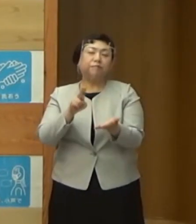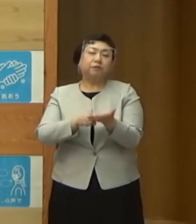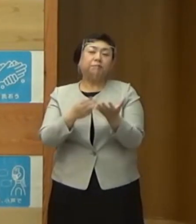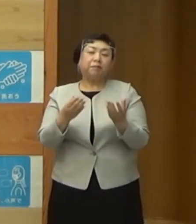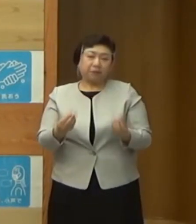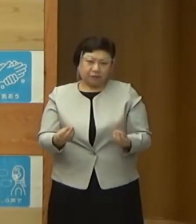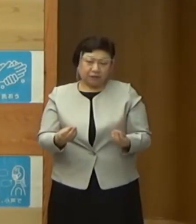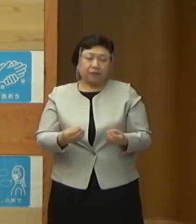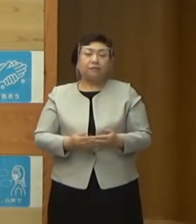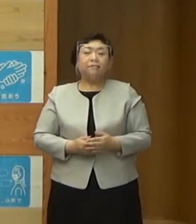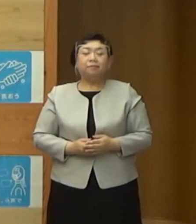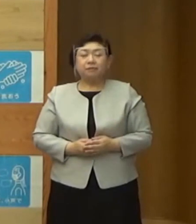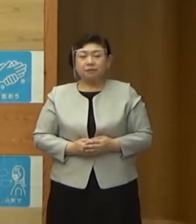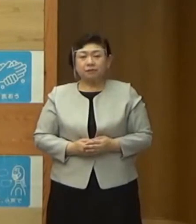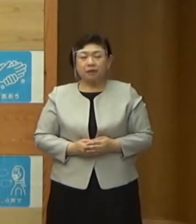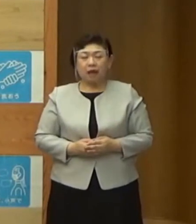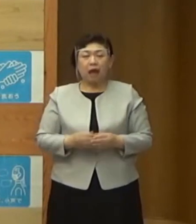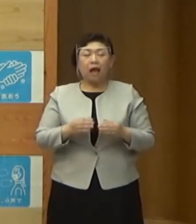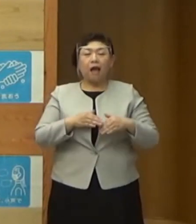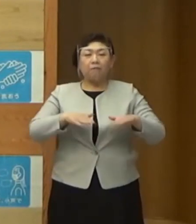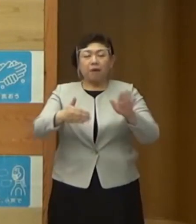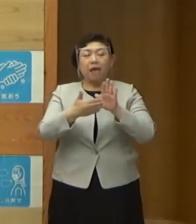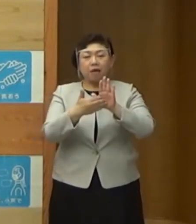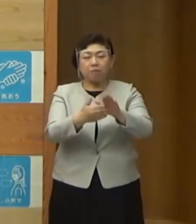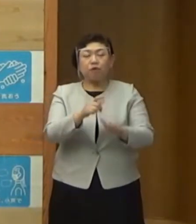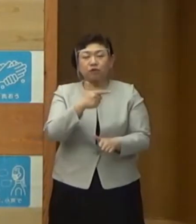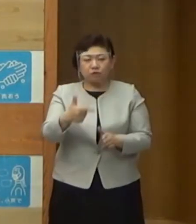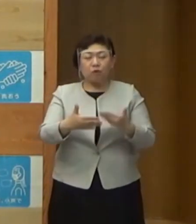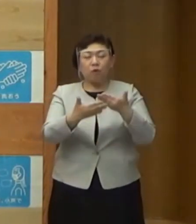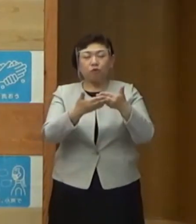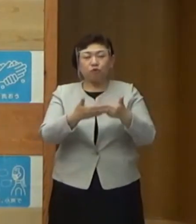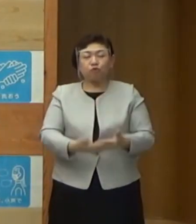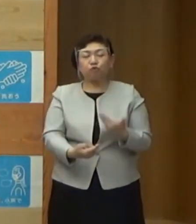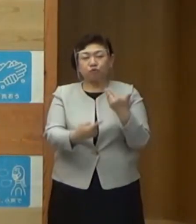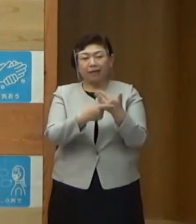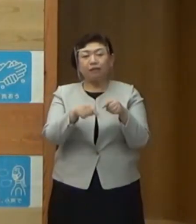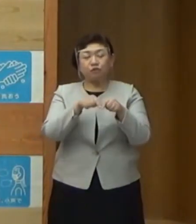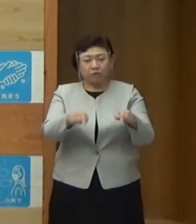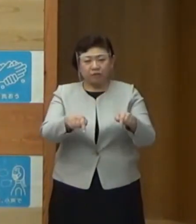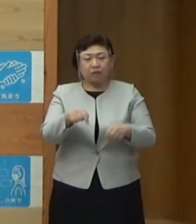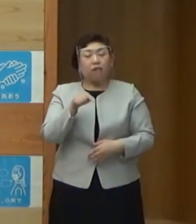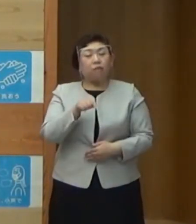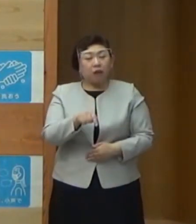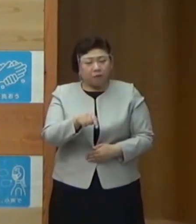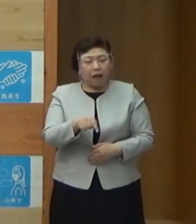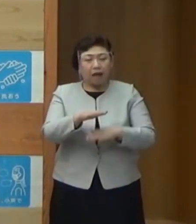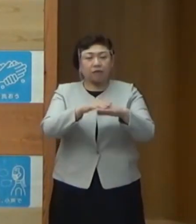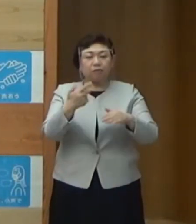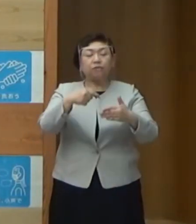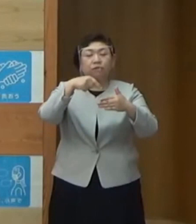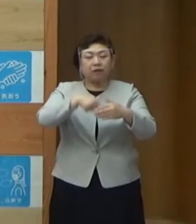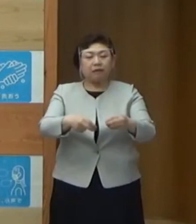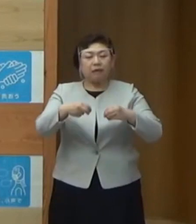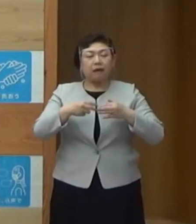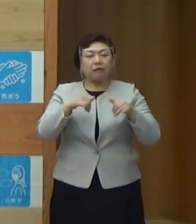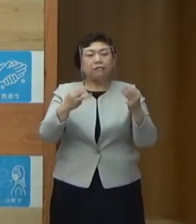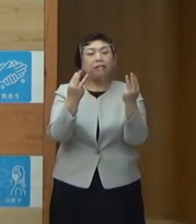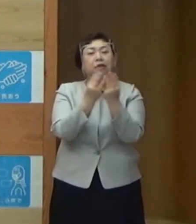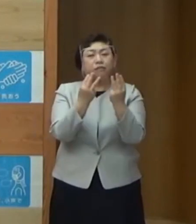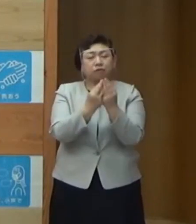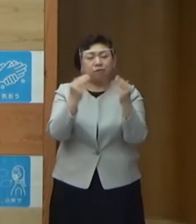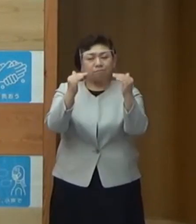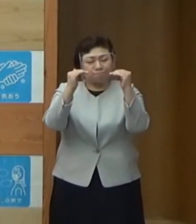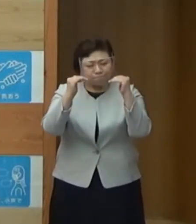ました。まん延防止等重点措置の下で、札幌市内においては感染者数をもう一